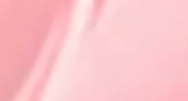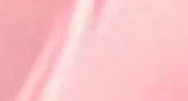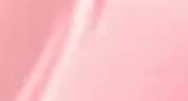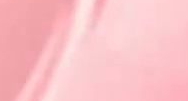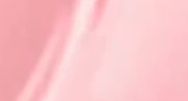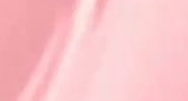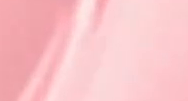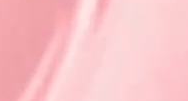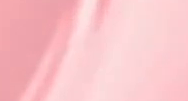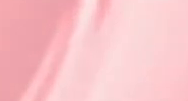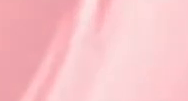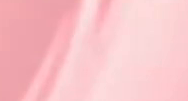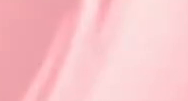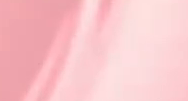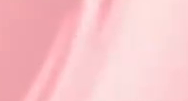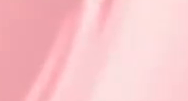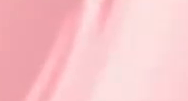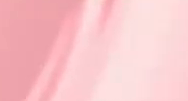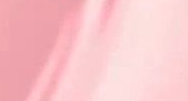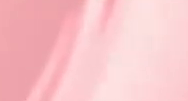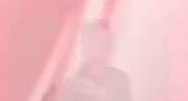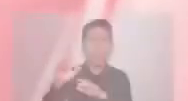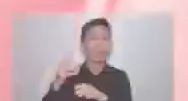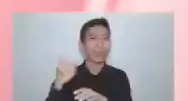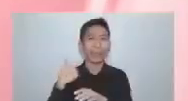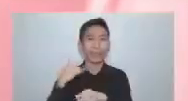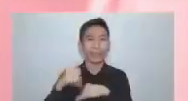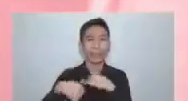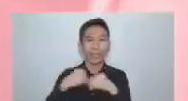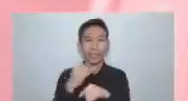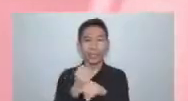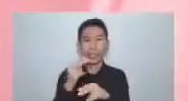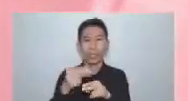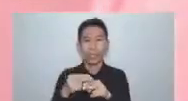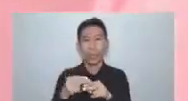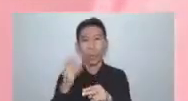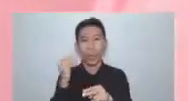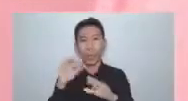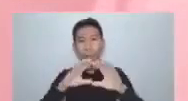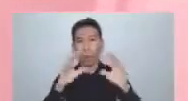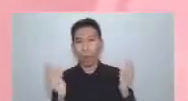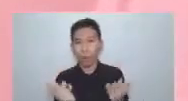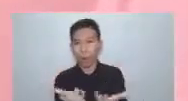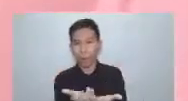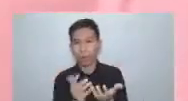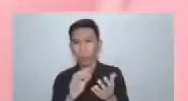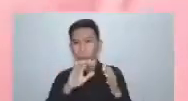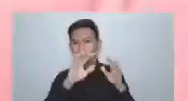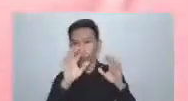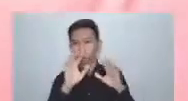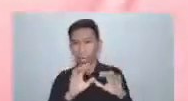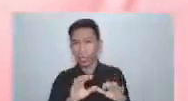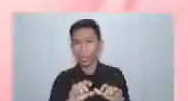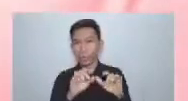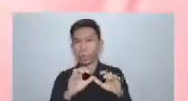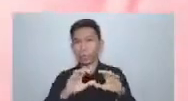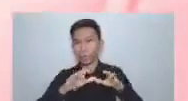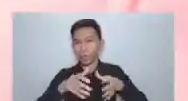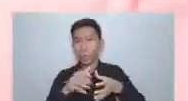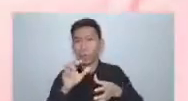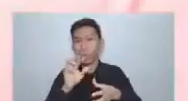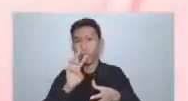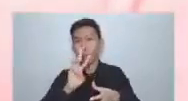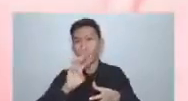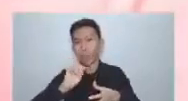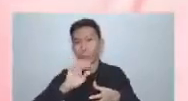nito sa West Philippine Sea habang papalayo ito sa ating bansa patungong Vietnam. Dito sa Luzon, makakaranas